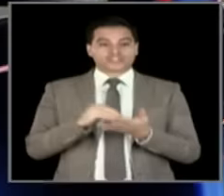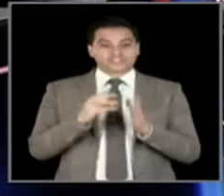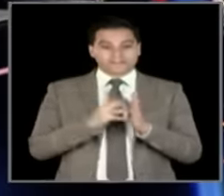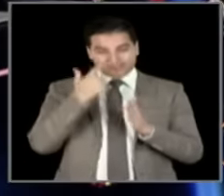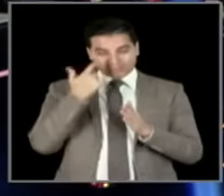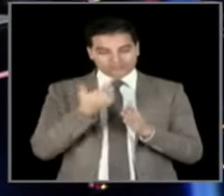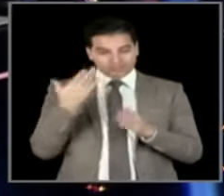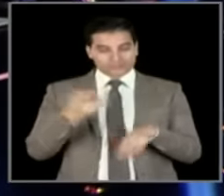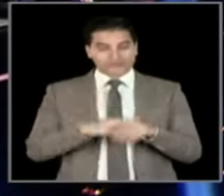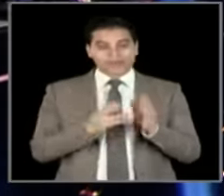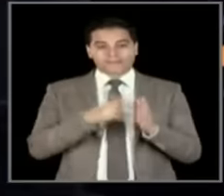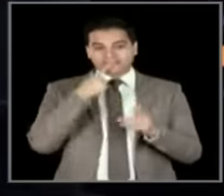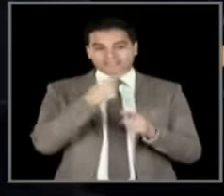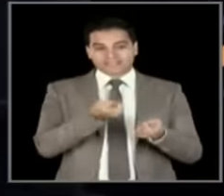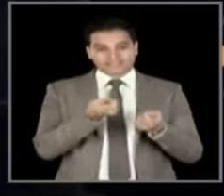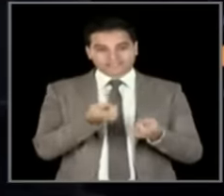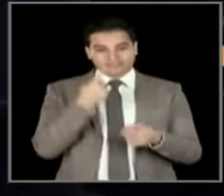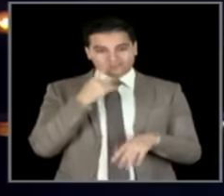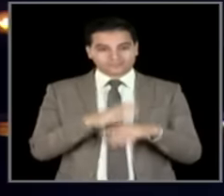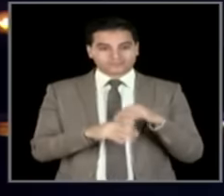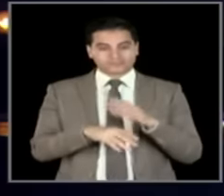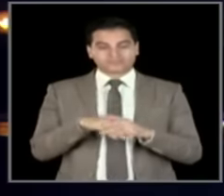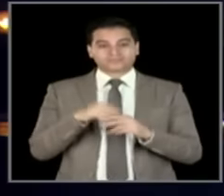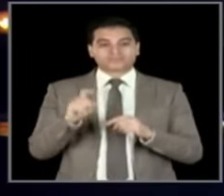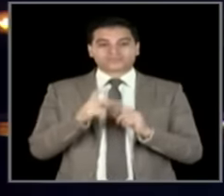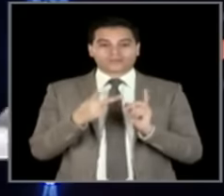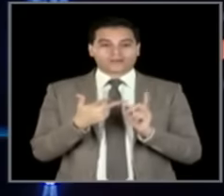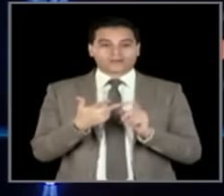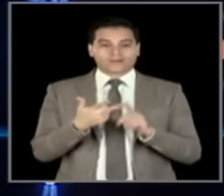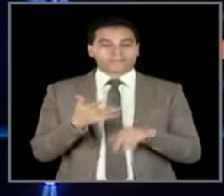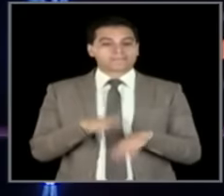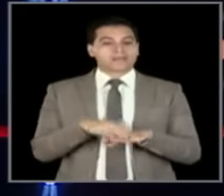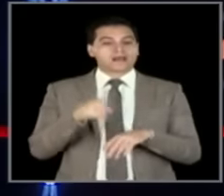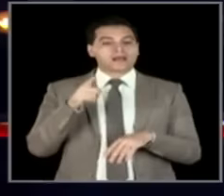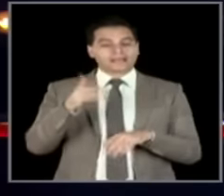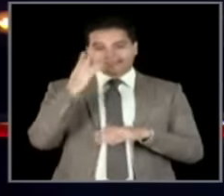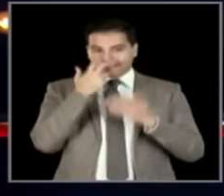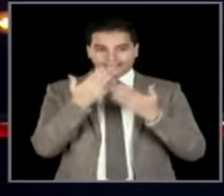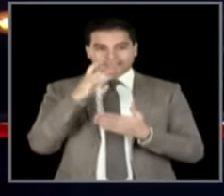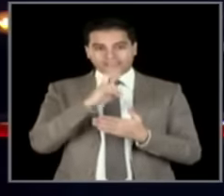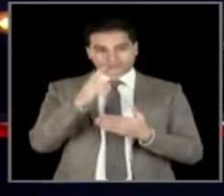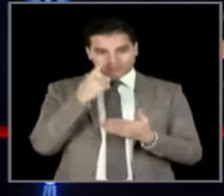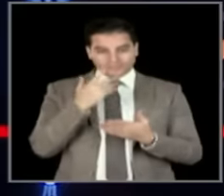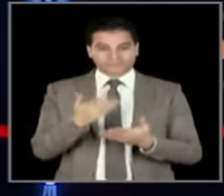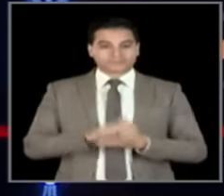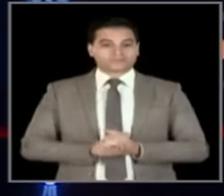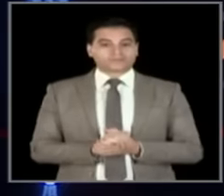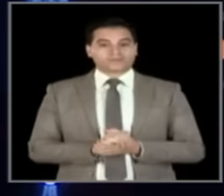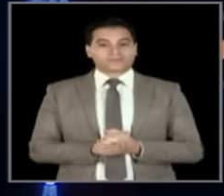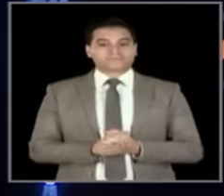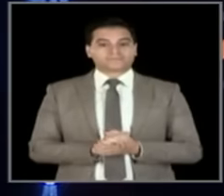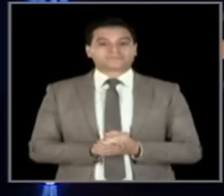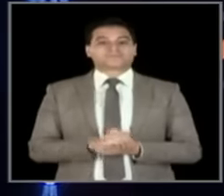شمس، جامعة اسكندرية مفيش نقاط، وجامعة عين شمس عندنا سؤال في التاريخ. ايه رأيكم؟